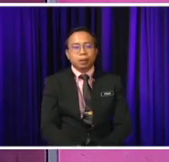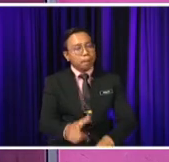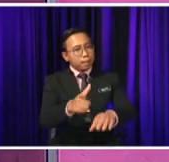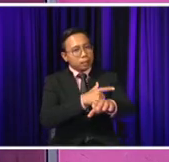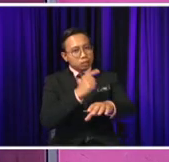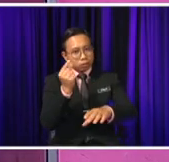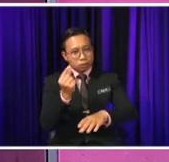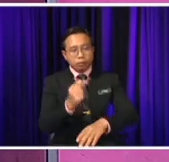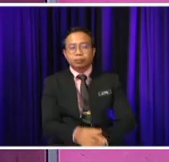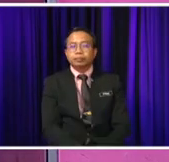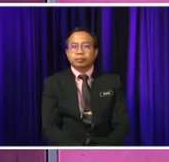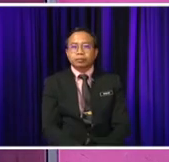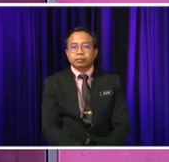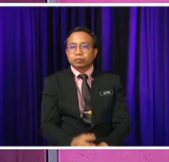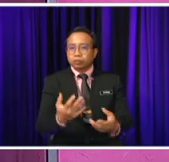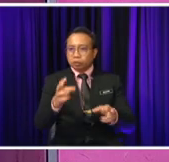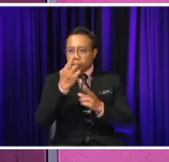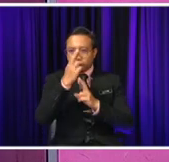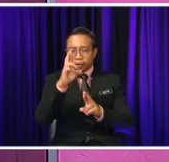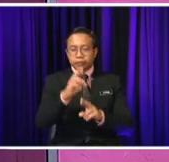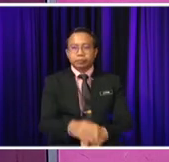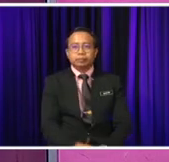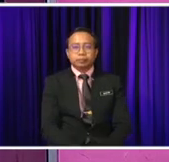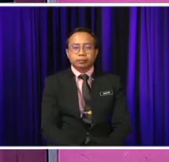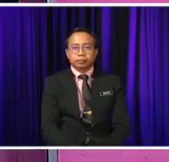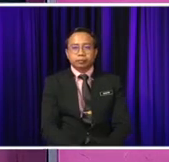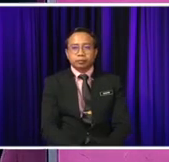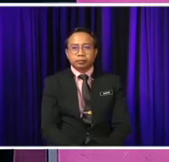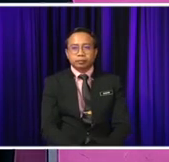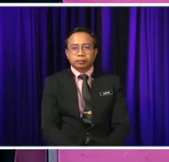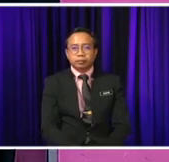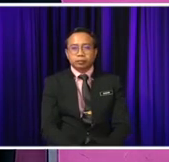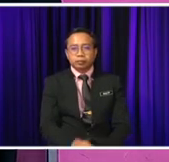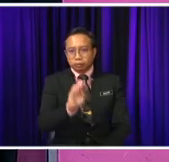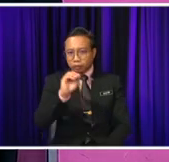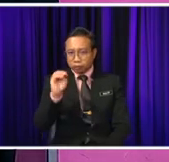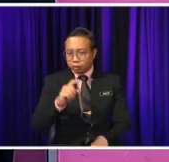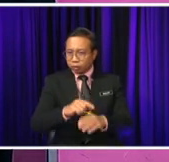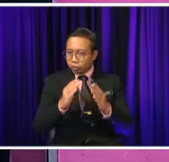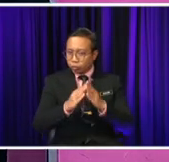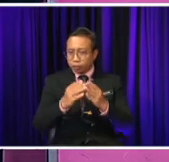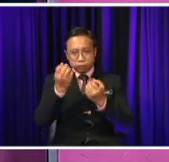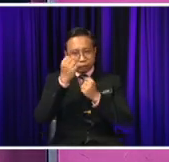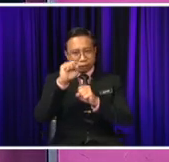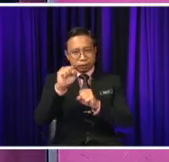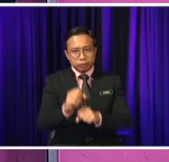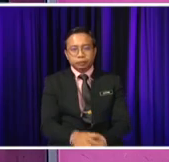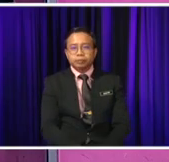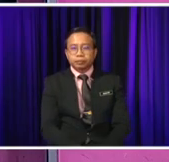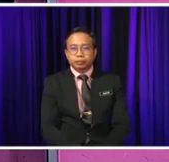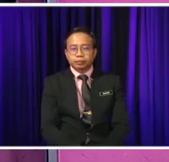sih ah Oke dah Ready dari ready Loman sudah Ustaz Oke sudah di rumah dari ini dan bersedia